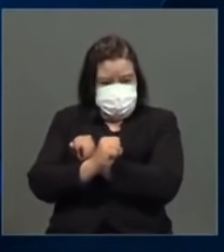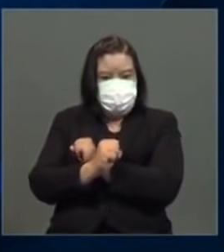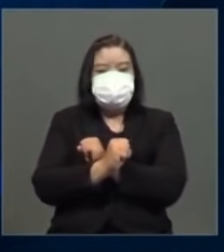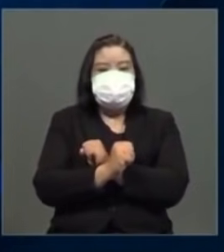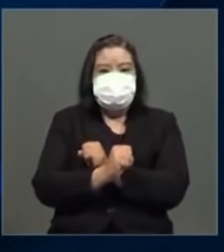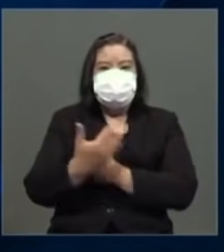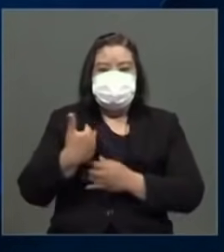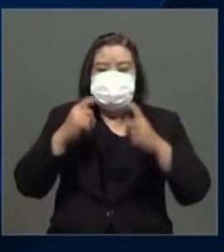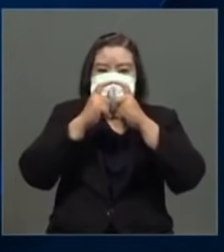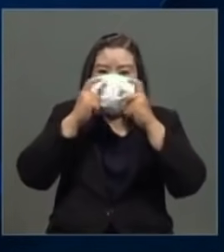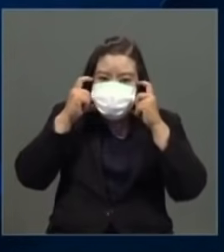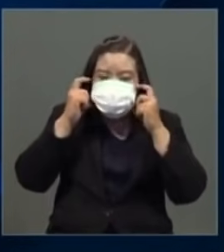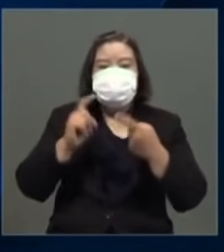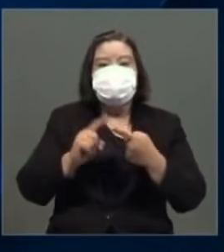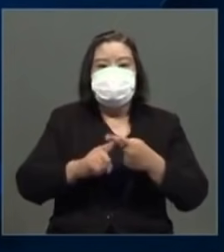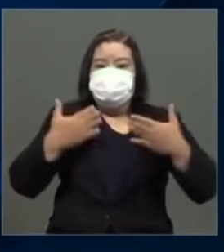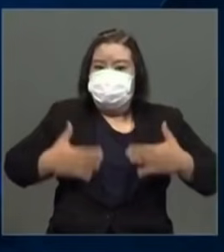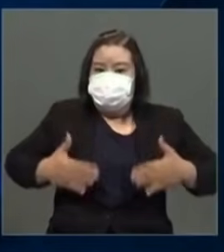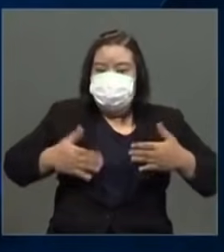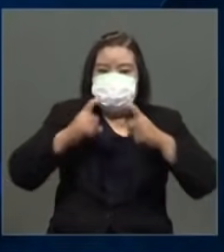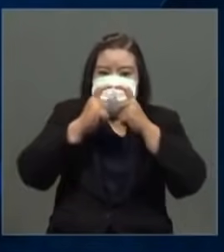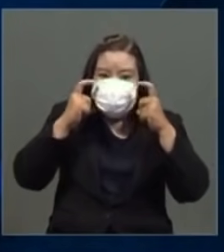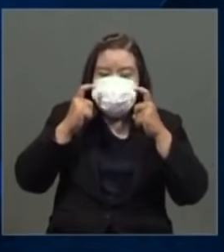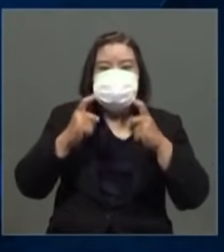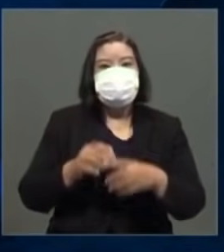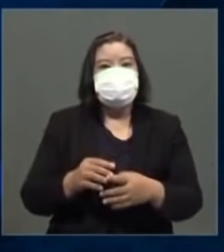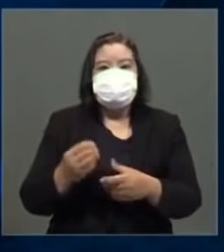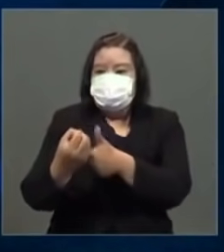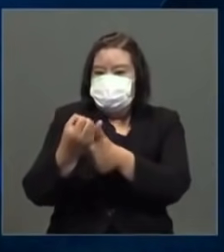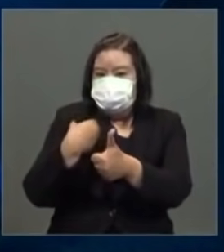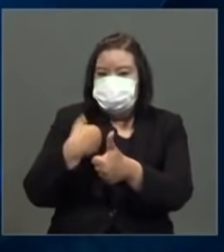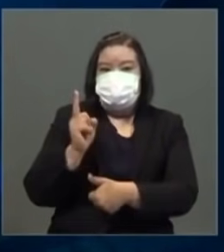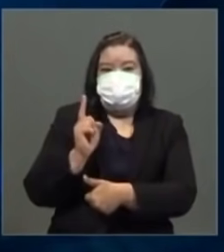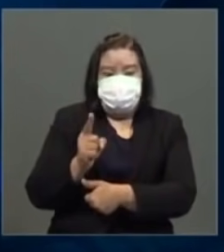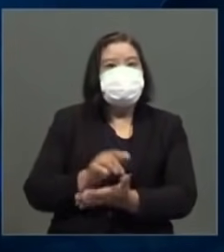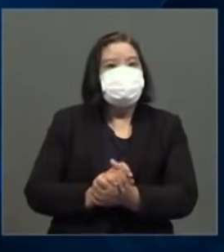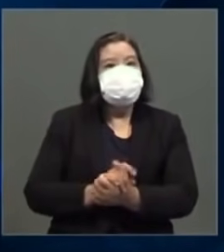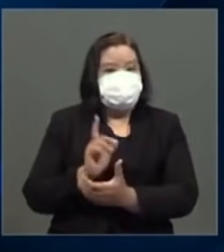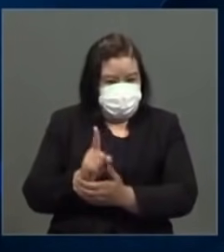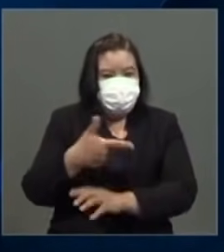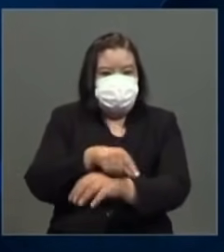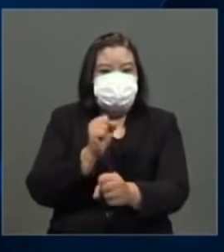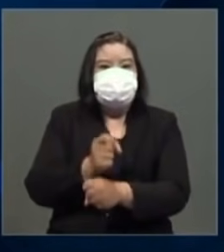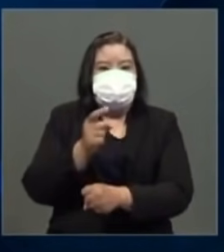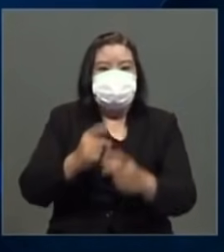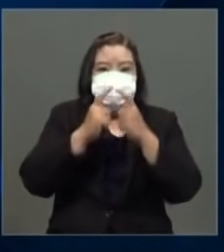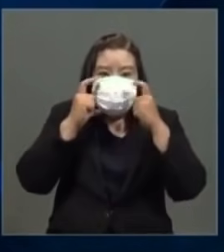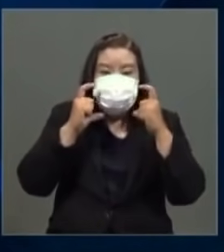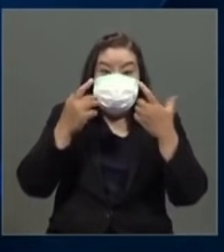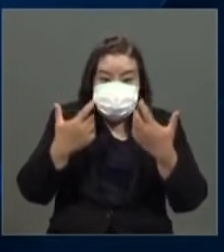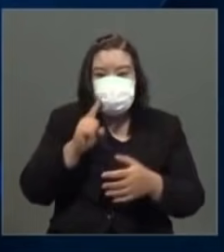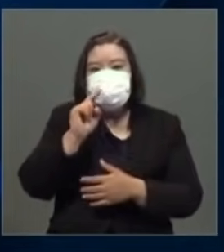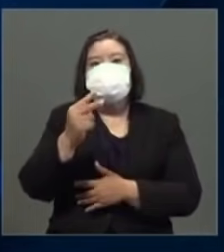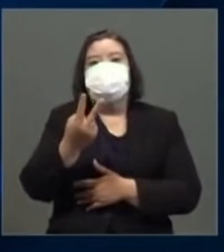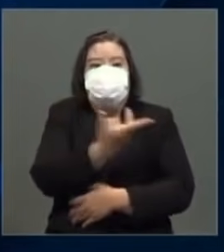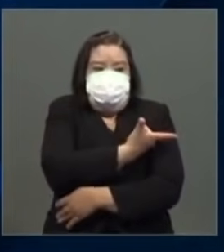มีหน้ากากผ้าหน้ากากอนามัย2ชั้นที่มีคำแนะนำกันขึ้นมาเนี่ยก็เป็นเรื่องจริงนะครับแม้ว่าจะฉีดวัคซีนไปแล้วต้องทำนะ